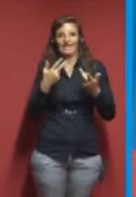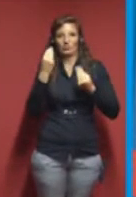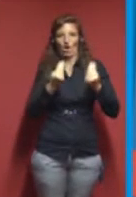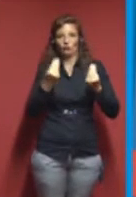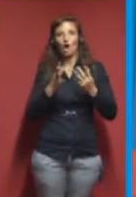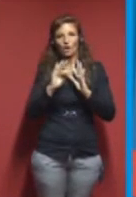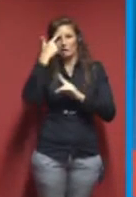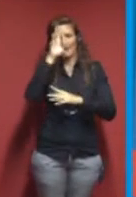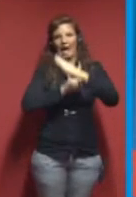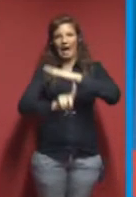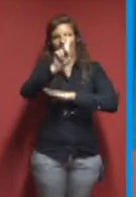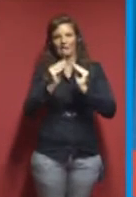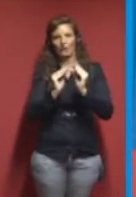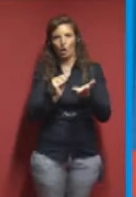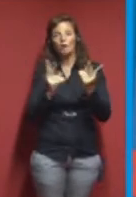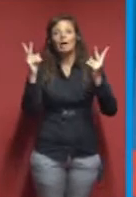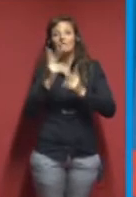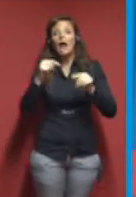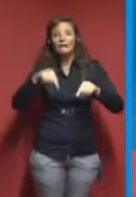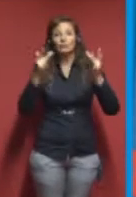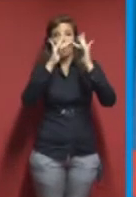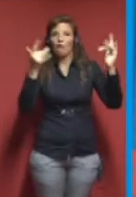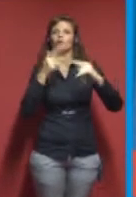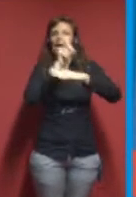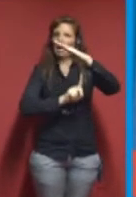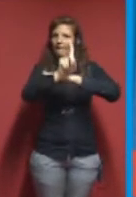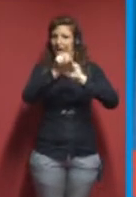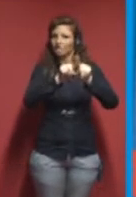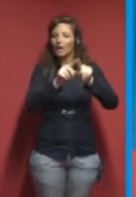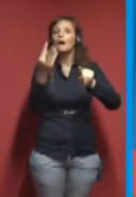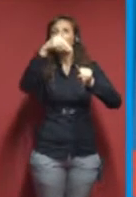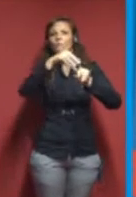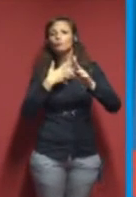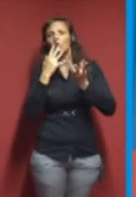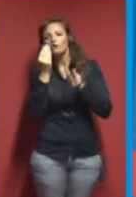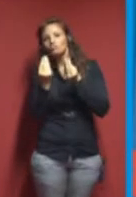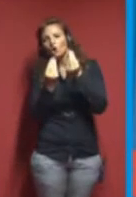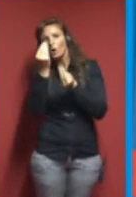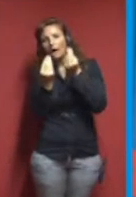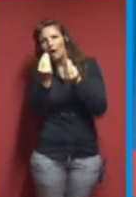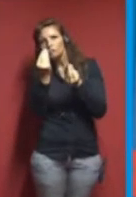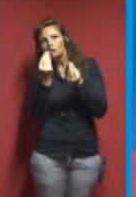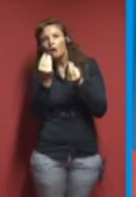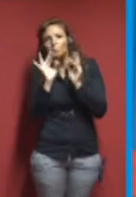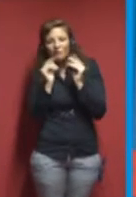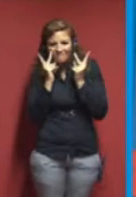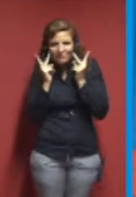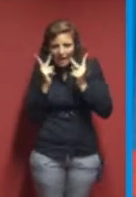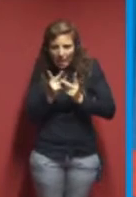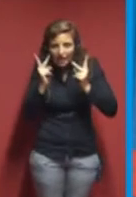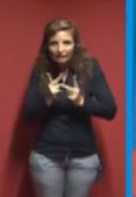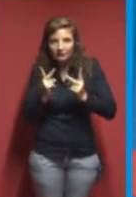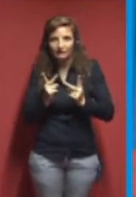adesso abbiamo però non solo avatar online abbiamo anche dei giocattoli assolutamente reali